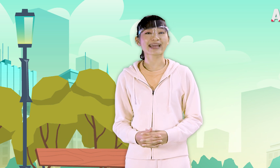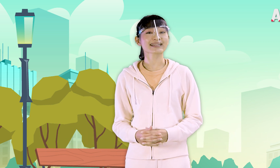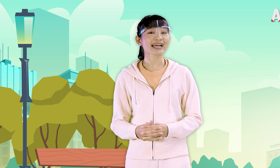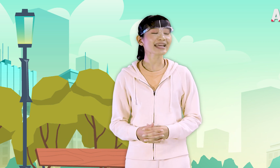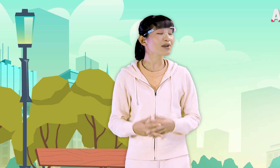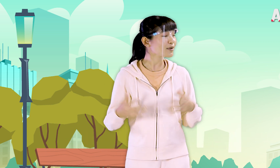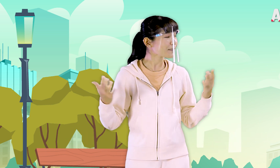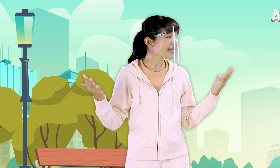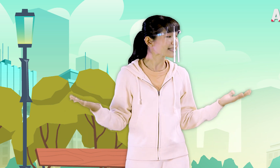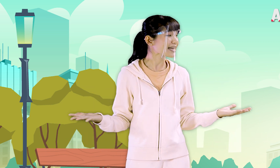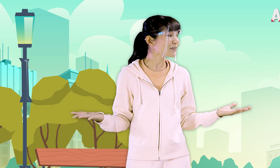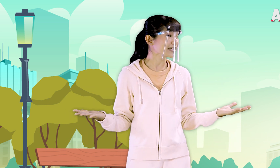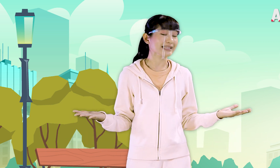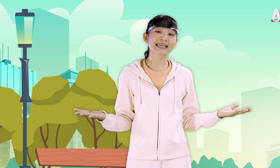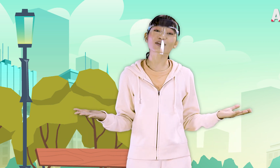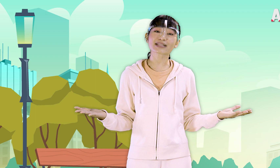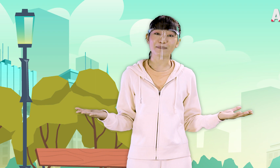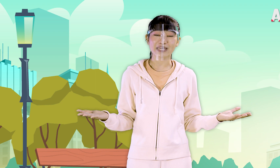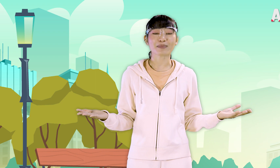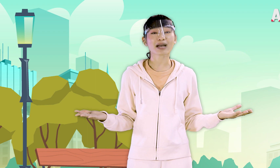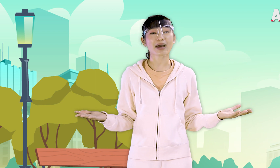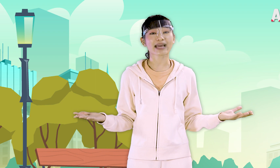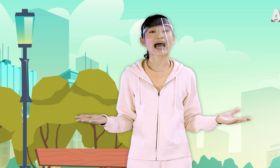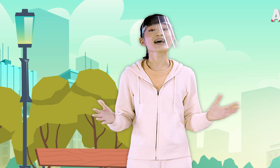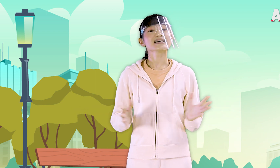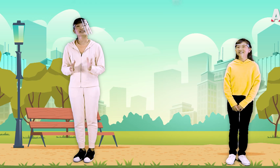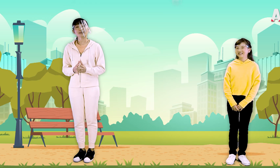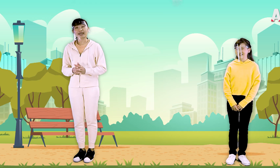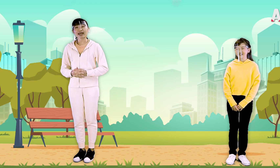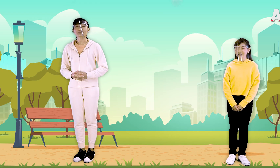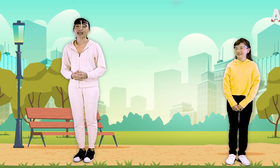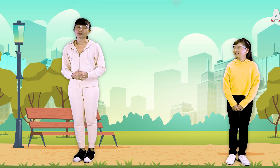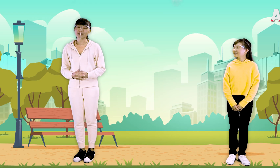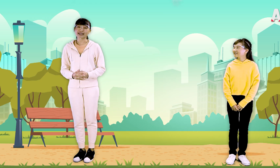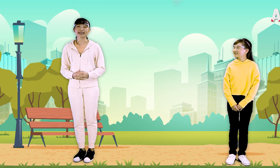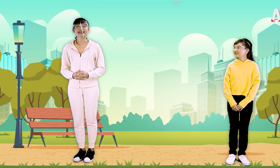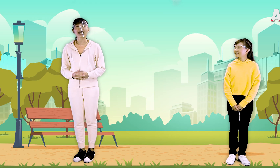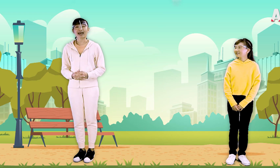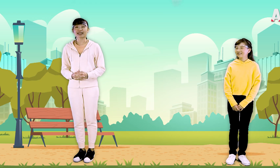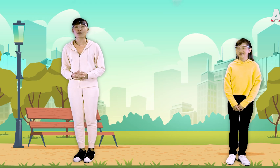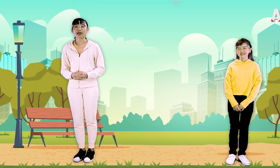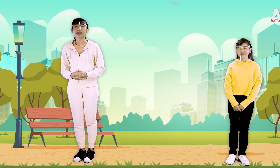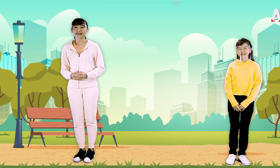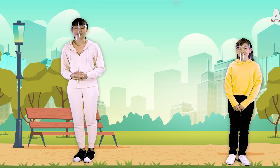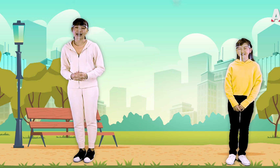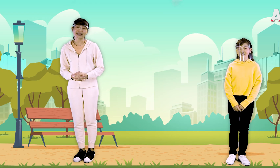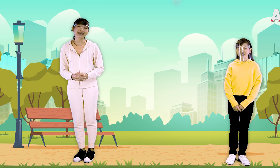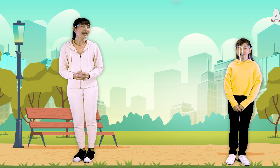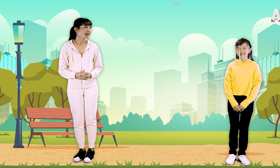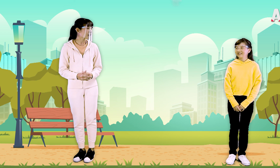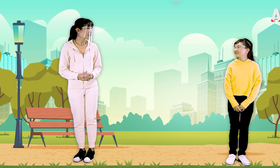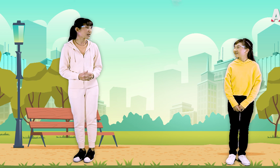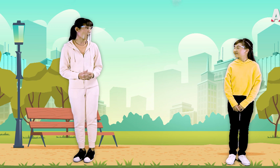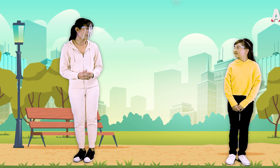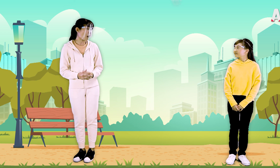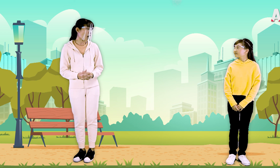แลไข่ทั้งๆที่เรายังมีกิจกรรมอื่นๆที่ต้องทำอีกมากมายค่ะเสมือนกับเด็กผู้หญิงที่ตั้งครรภ์ในวัยเรียนทั้งๆที่